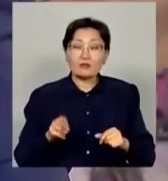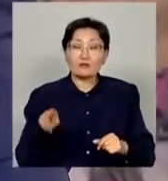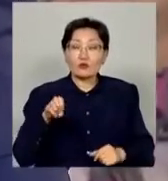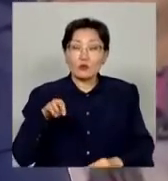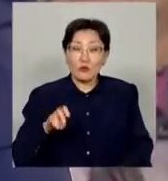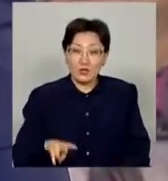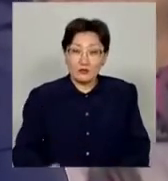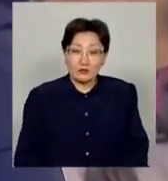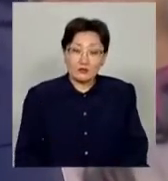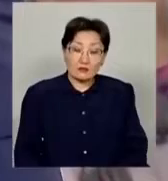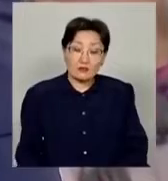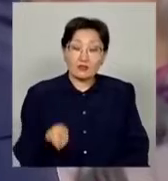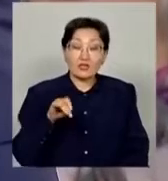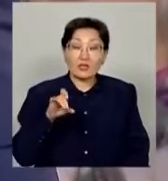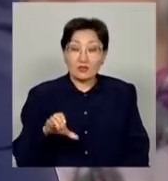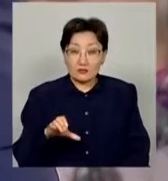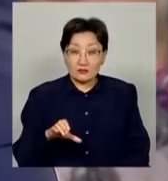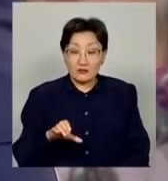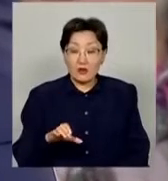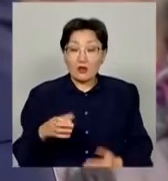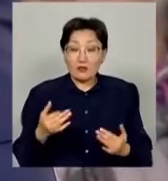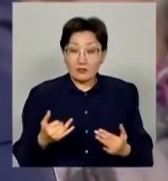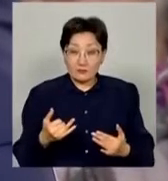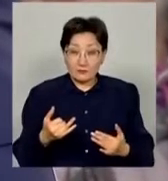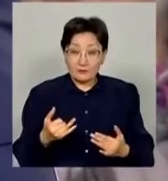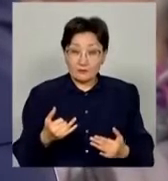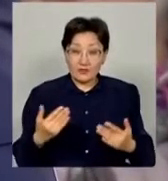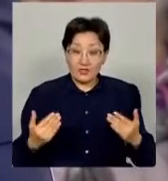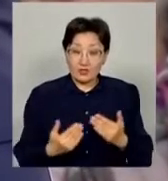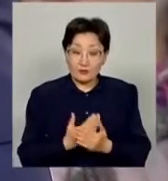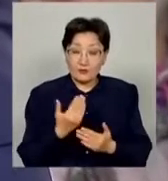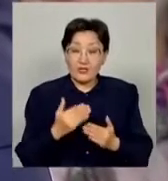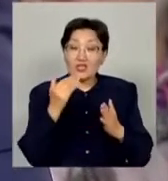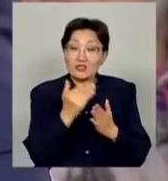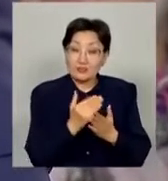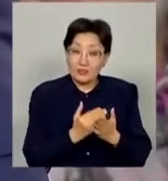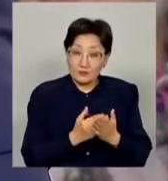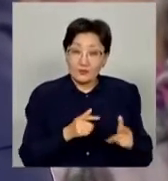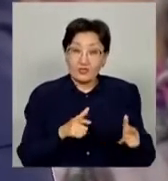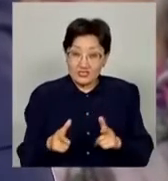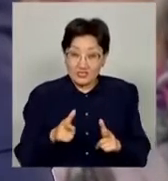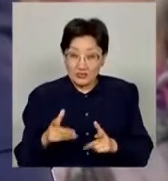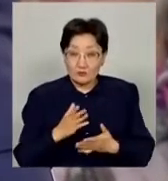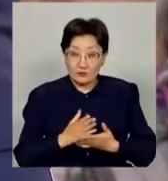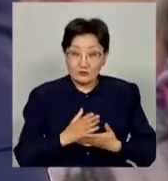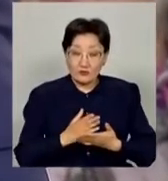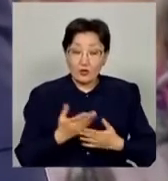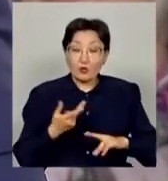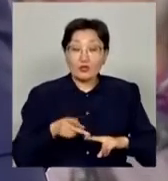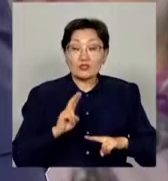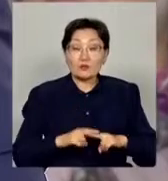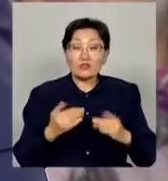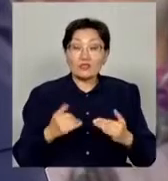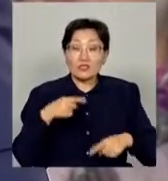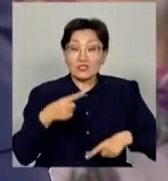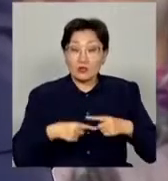Думан транс. Думан. Иә. Сол жерде қазір жаңа расписание әзірленді. Осы